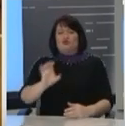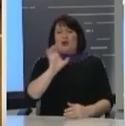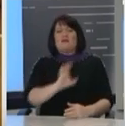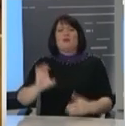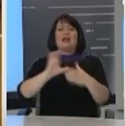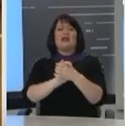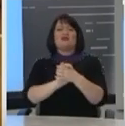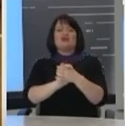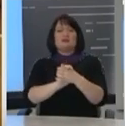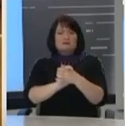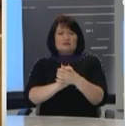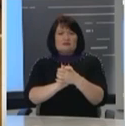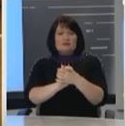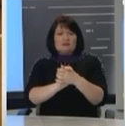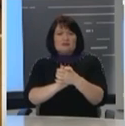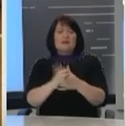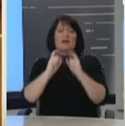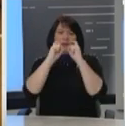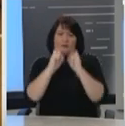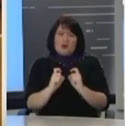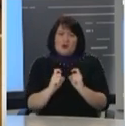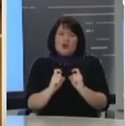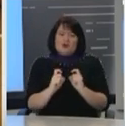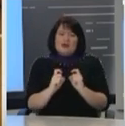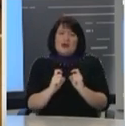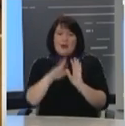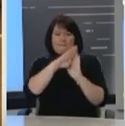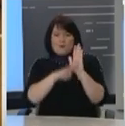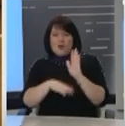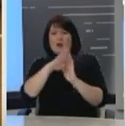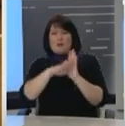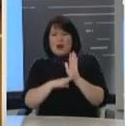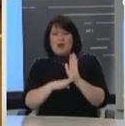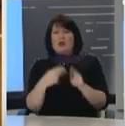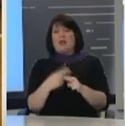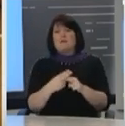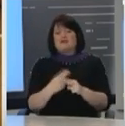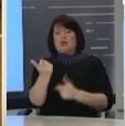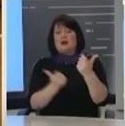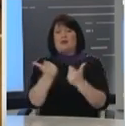Ευρωπαϊκής Ένωσης, που υποχρεώθηκαν σε προγράμματα και σε επίσημο δανεισμό.